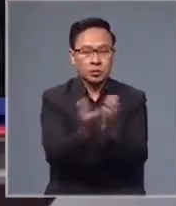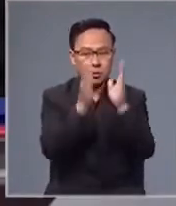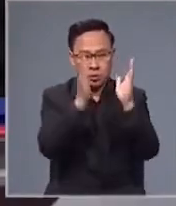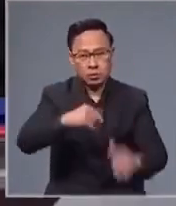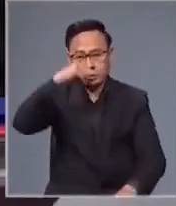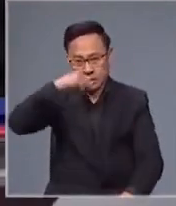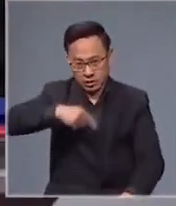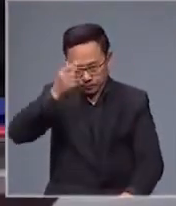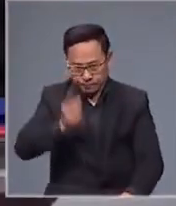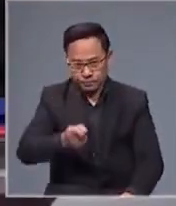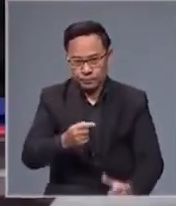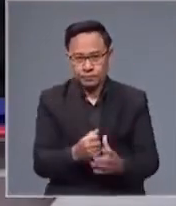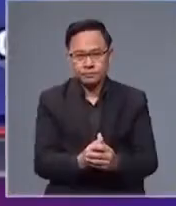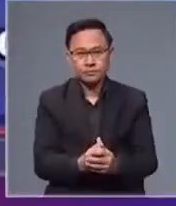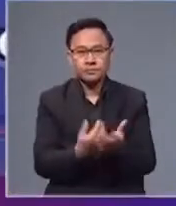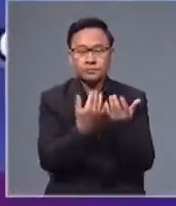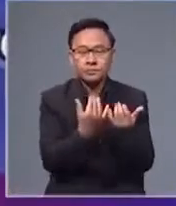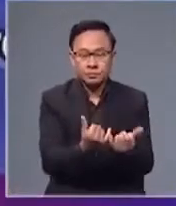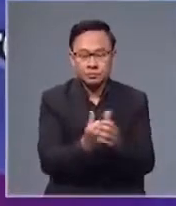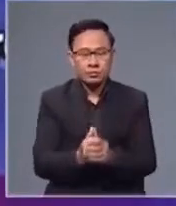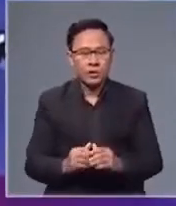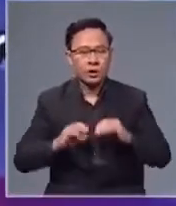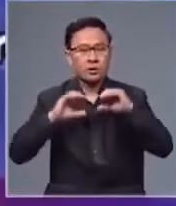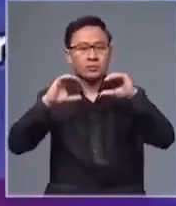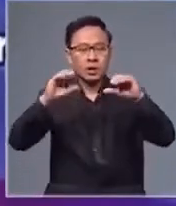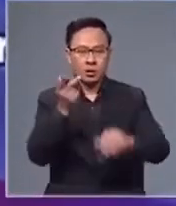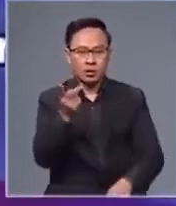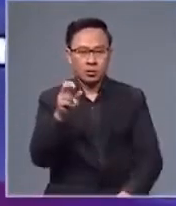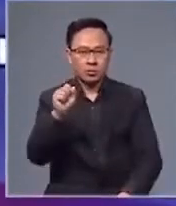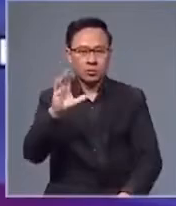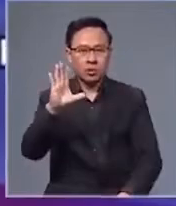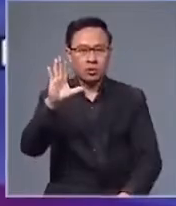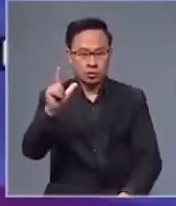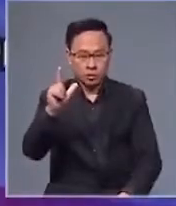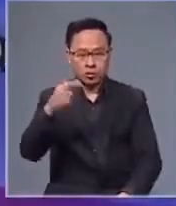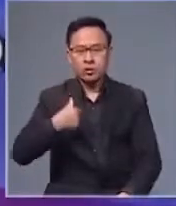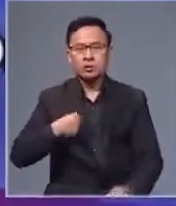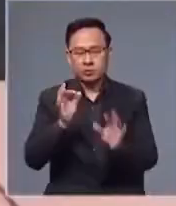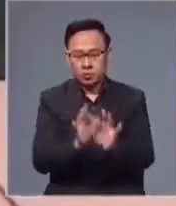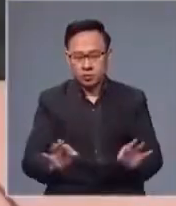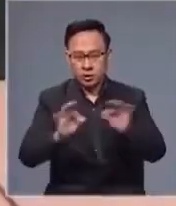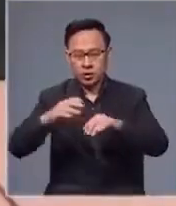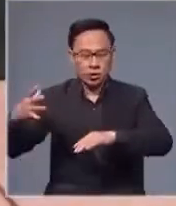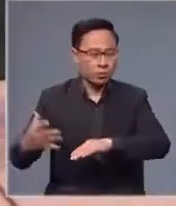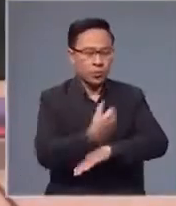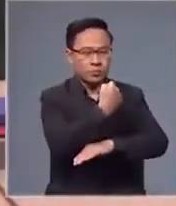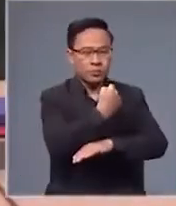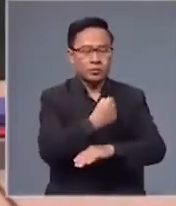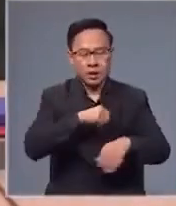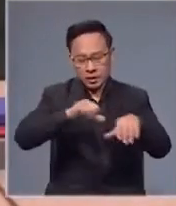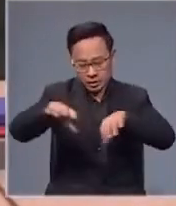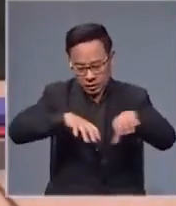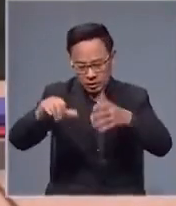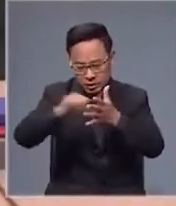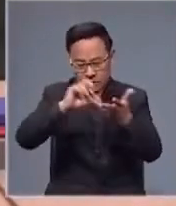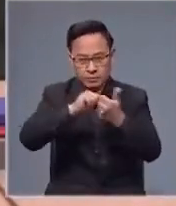ใหญ่หลวงจึงจำเป็นที่คณะรักษาความสงบแห่งชาติหรือคสช.จะต้องเข้ามาแก้ไขให้เกิดความส